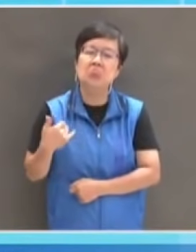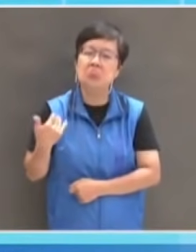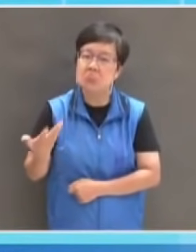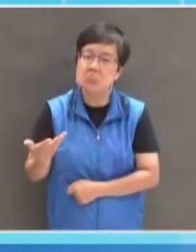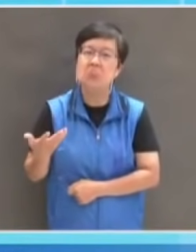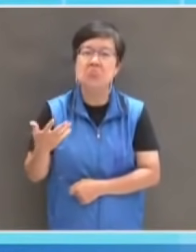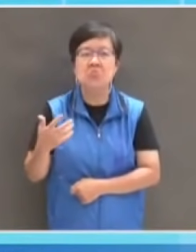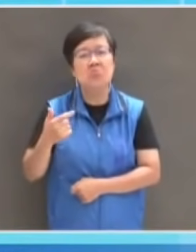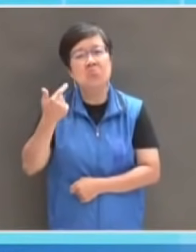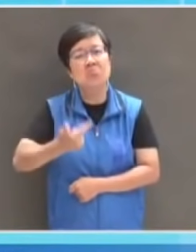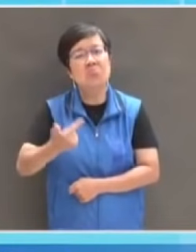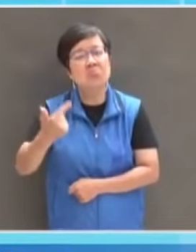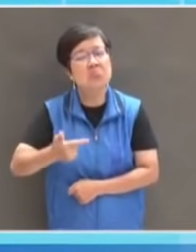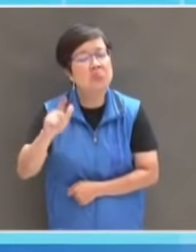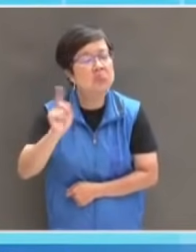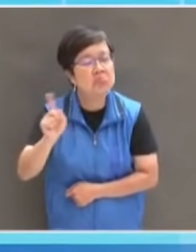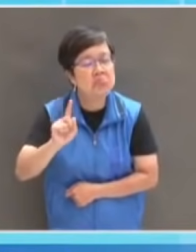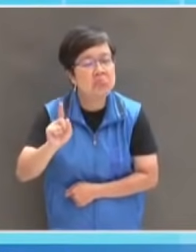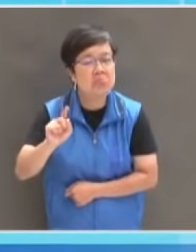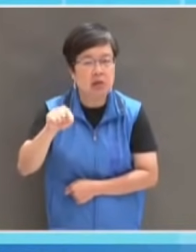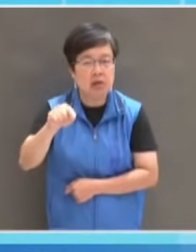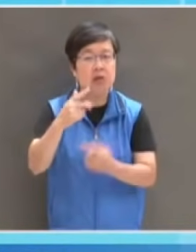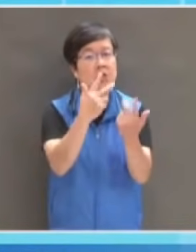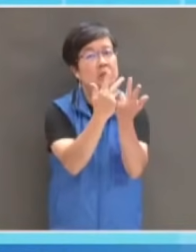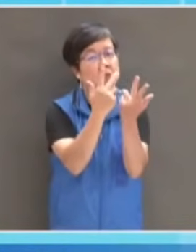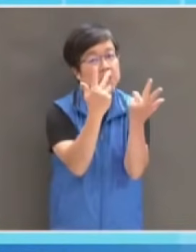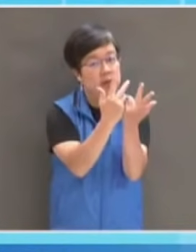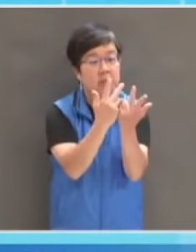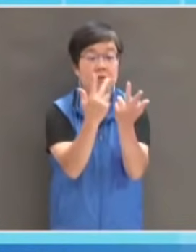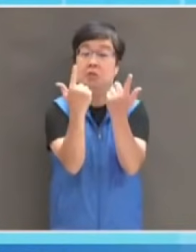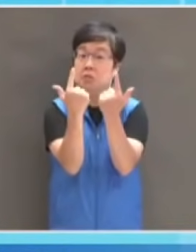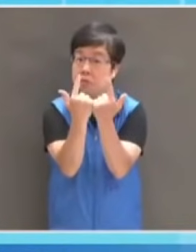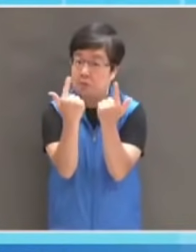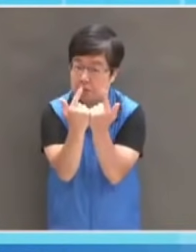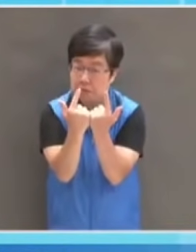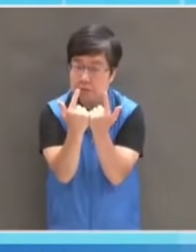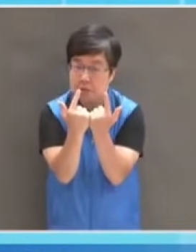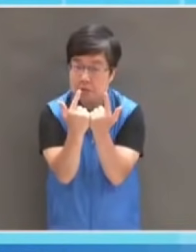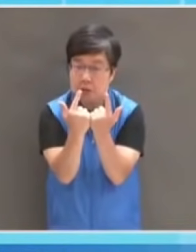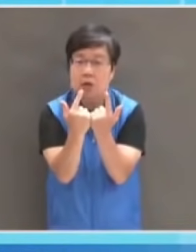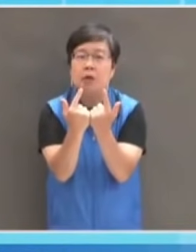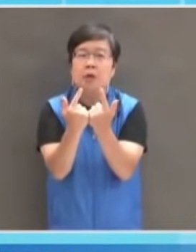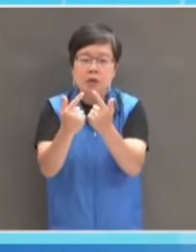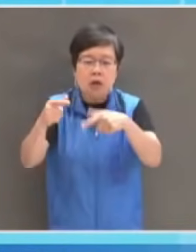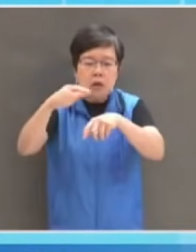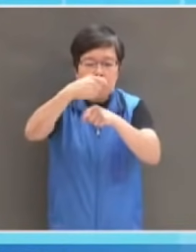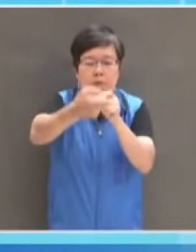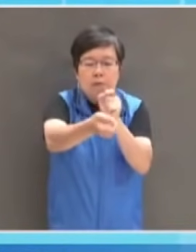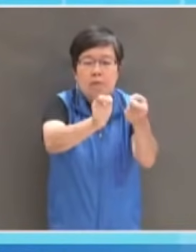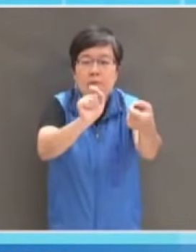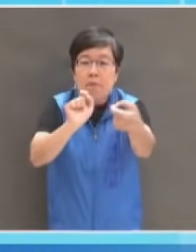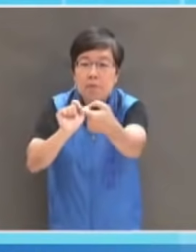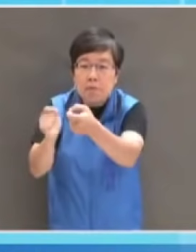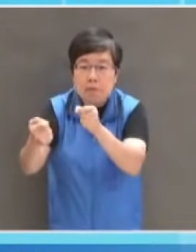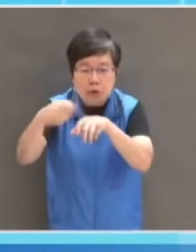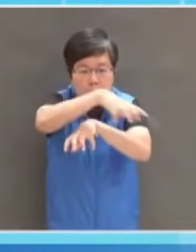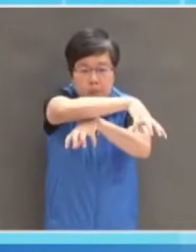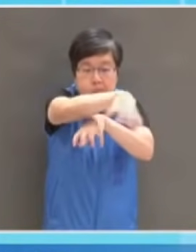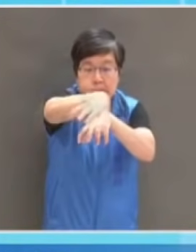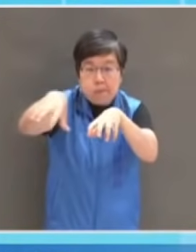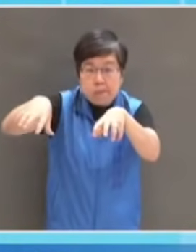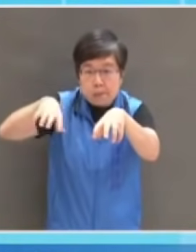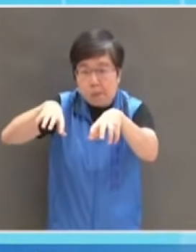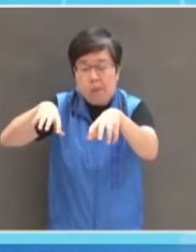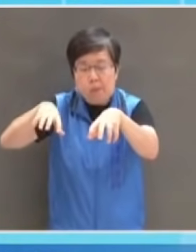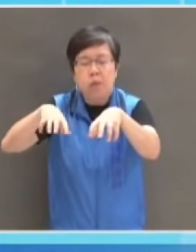也从这个新北、双北的延伸的周遭的几个区块在